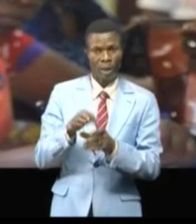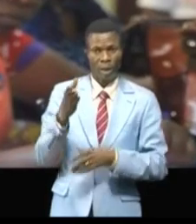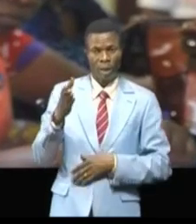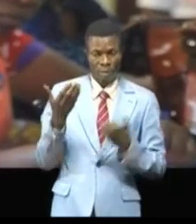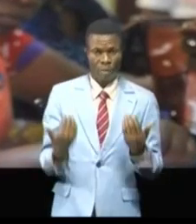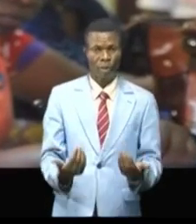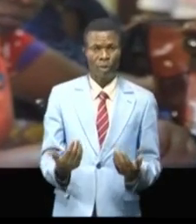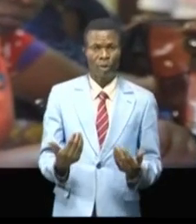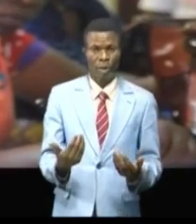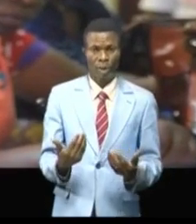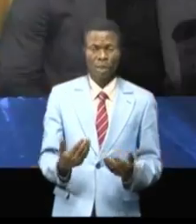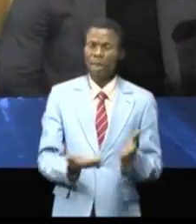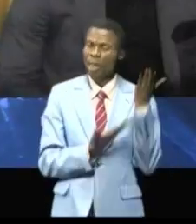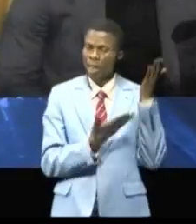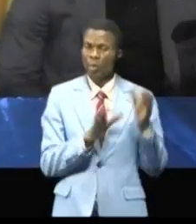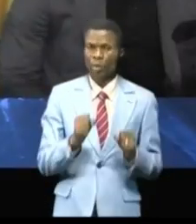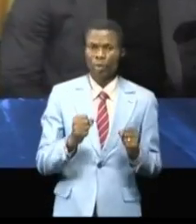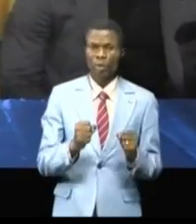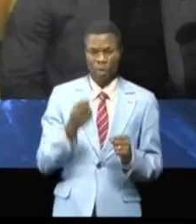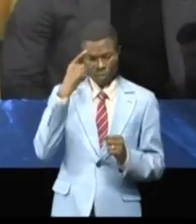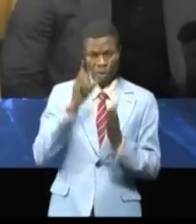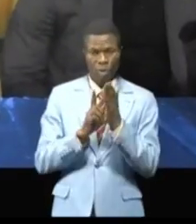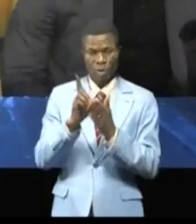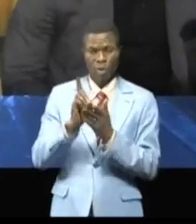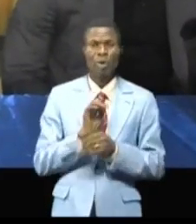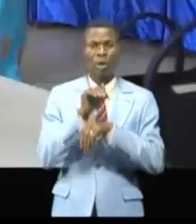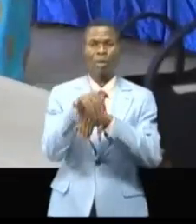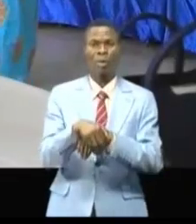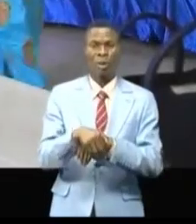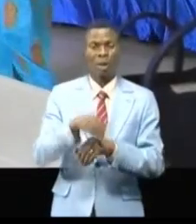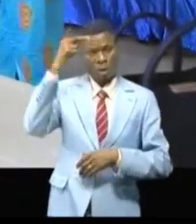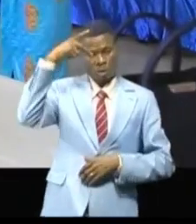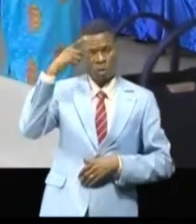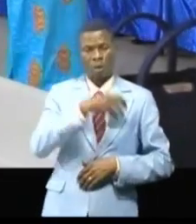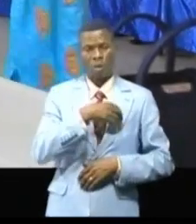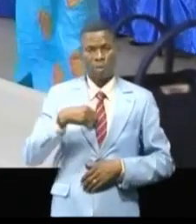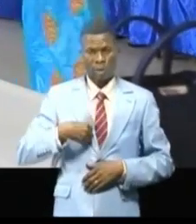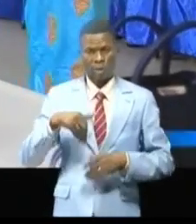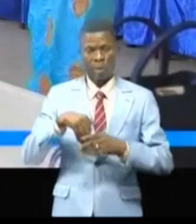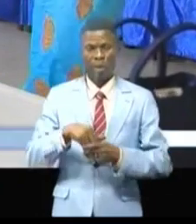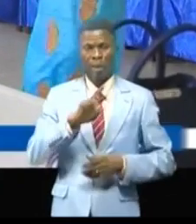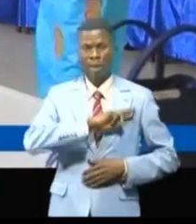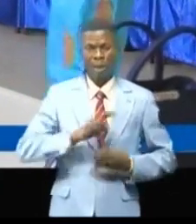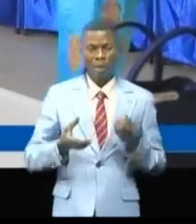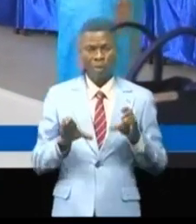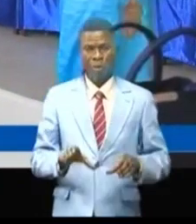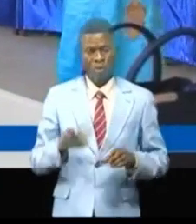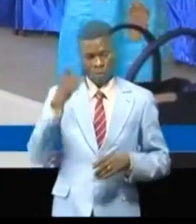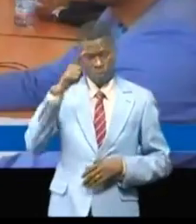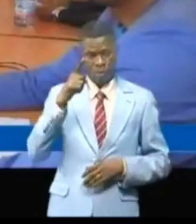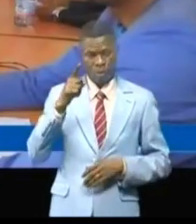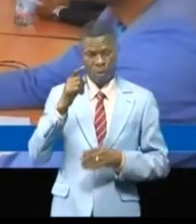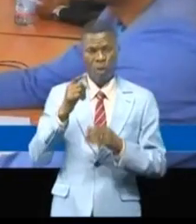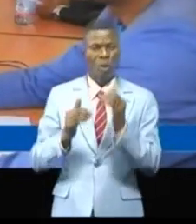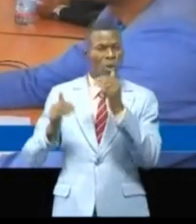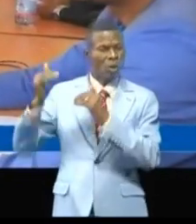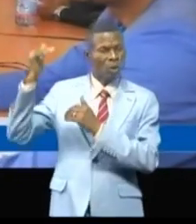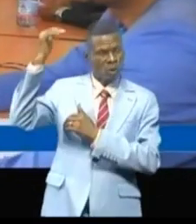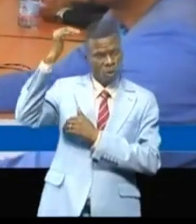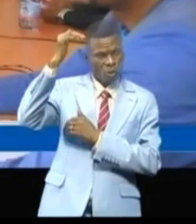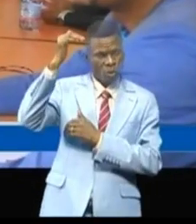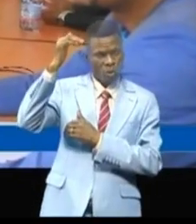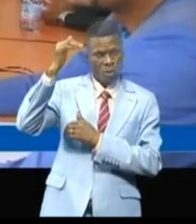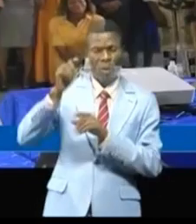actuelle sont capitales pour booster la participation politique de la femme afin qu'elle dépasse le seuil